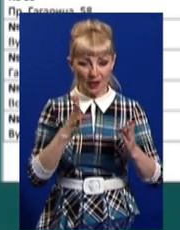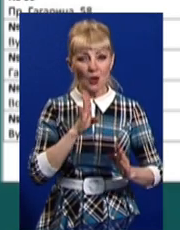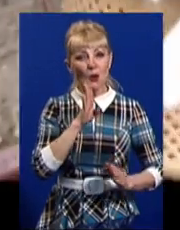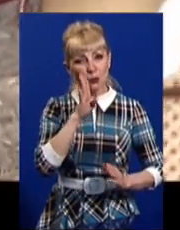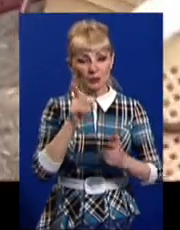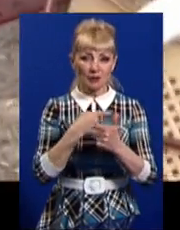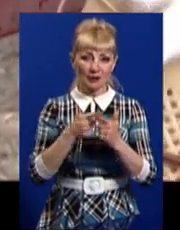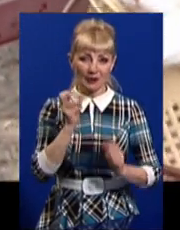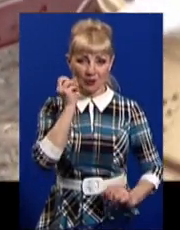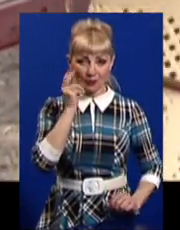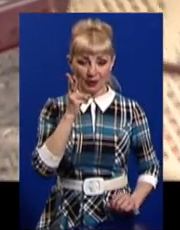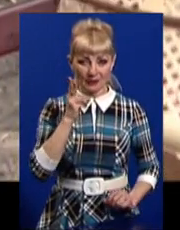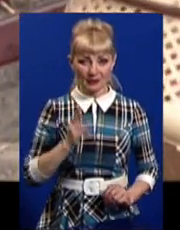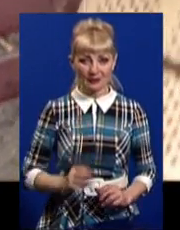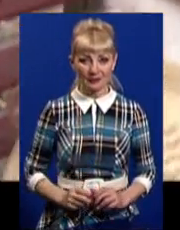обіді.